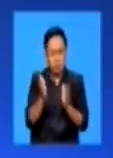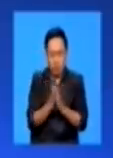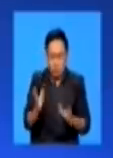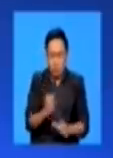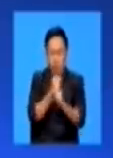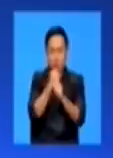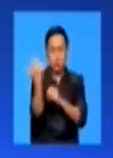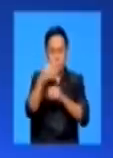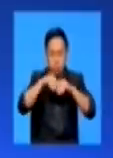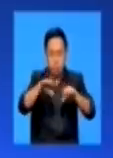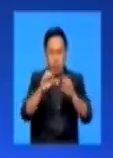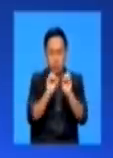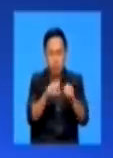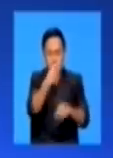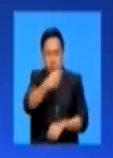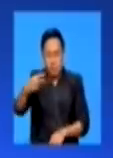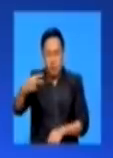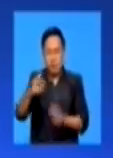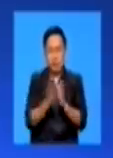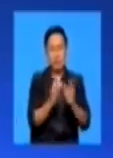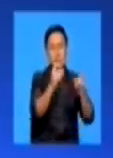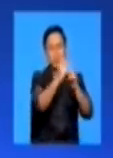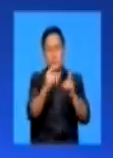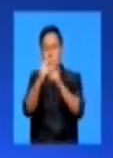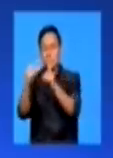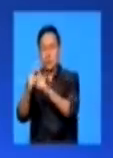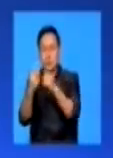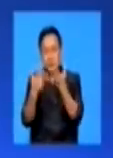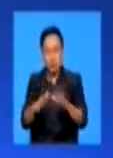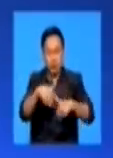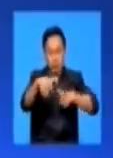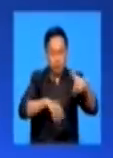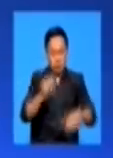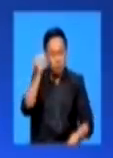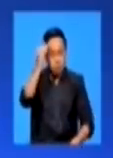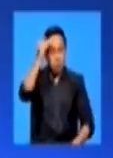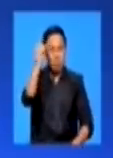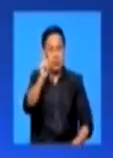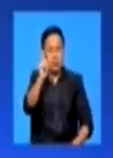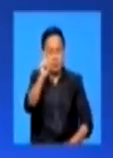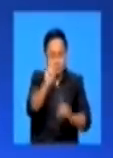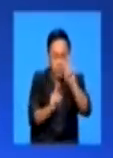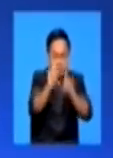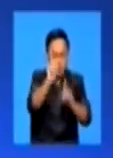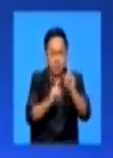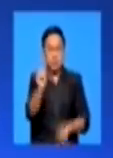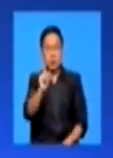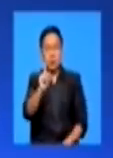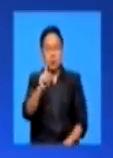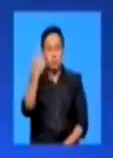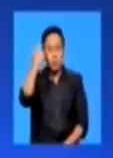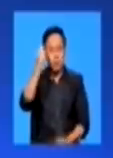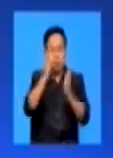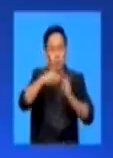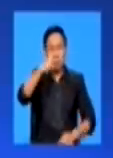ท่าไหร่นะสอนเรื่องวันนี้สอนเรื่องนี้เรื่องนั้นแต่ไม่รู้ว่าวัดผลได้ยังไงนะว่าภาษาอังกฤษไ